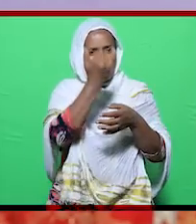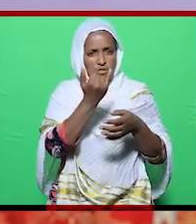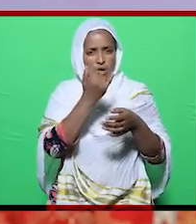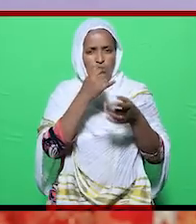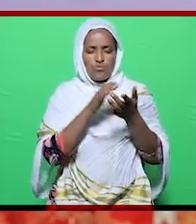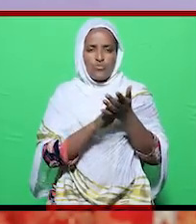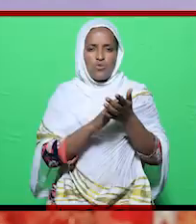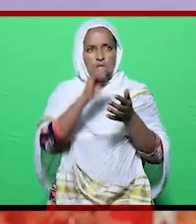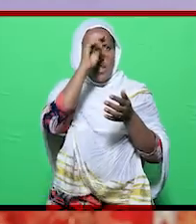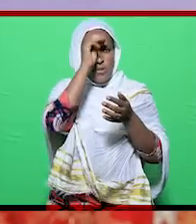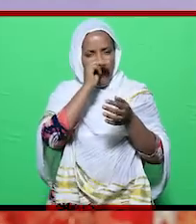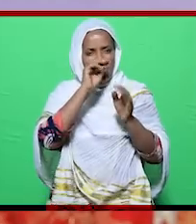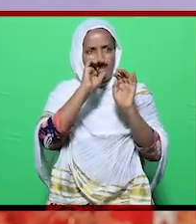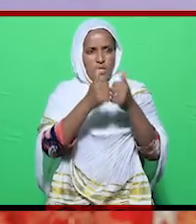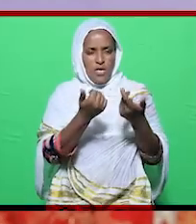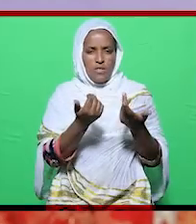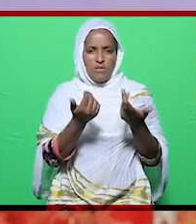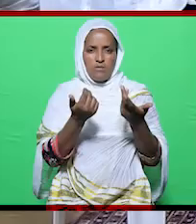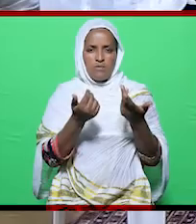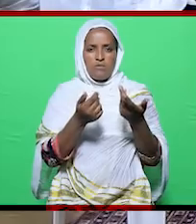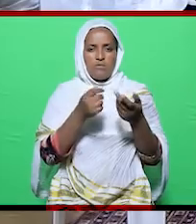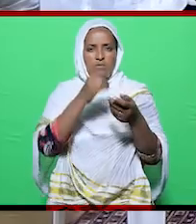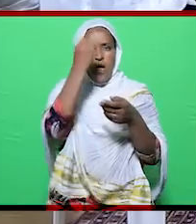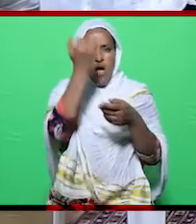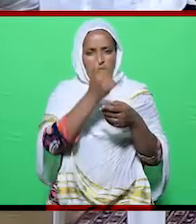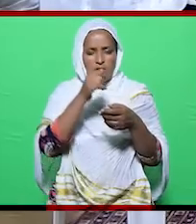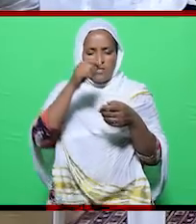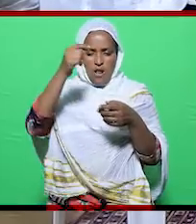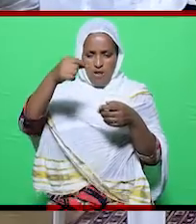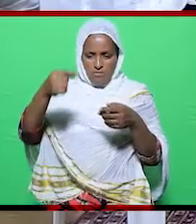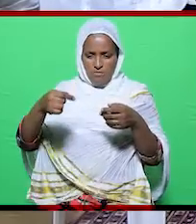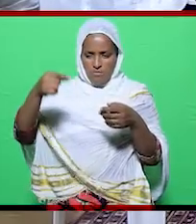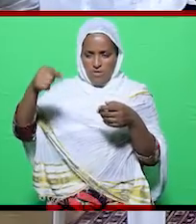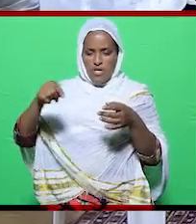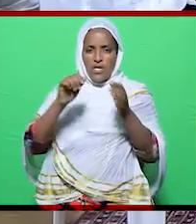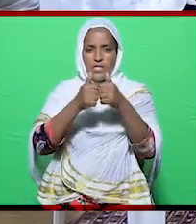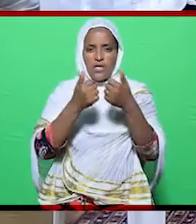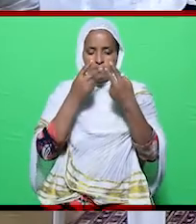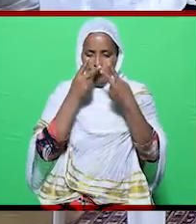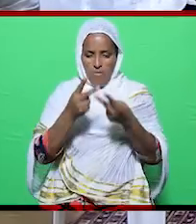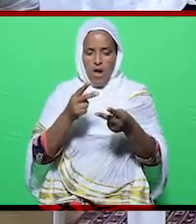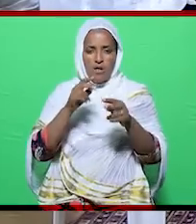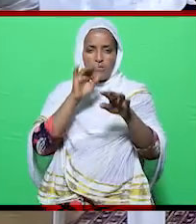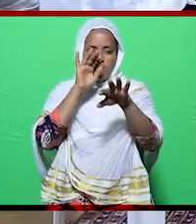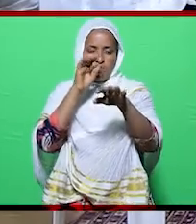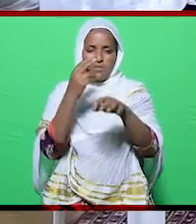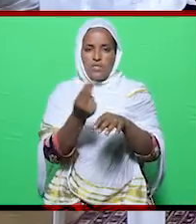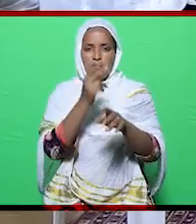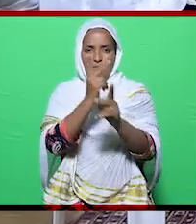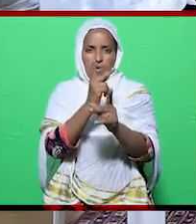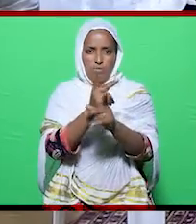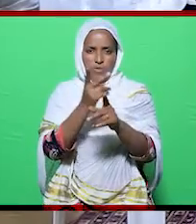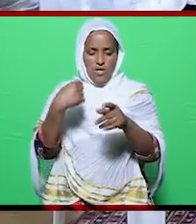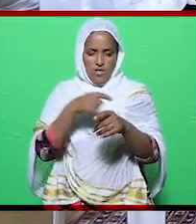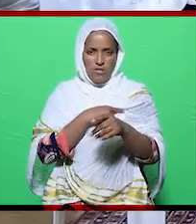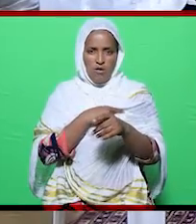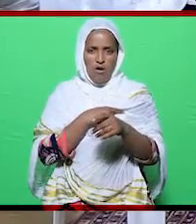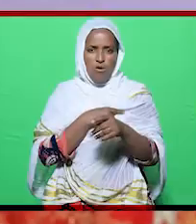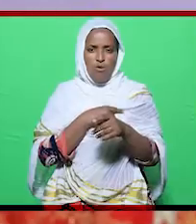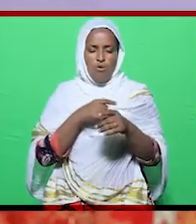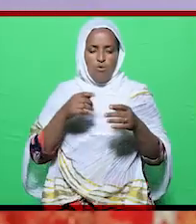በየገዳማቱ እልፍ የሆኑ ሥዕላትን ስለዋል። እነዛን ሥዕላት ጥበባቸውን፣